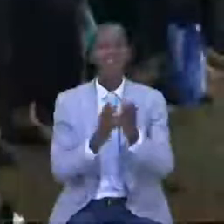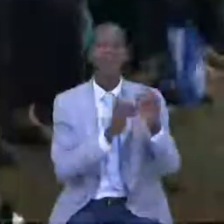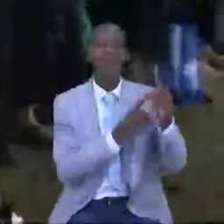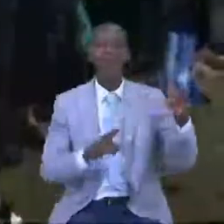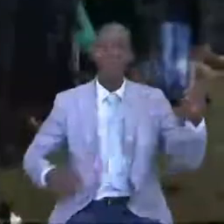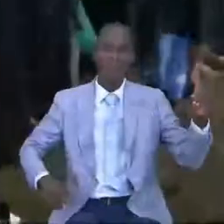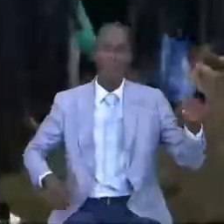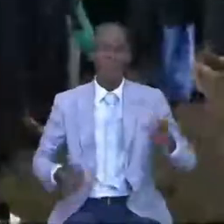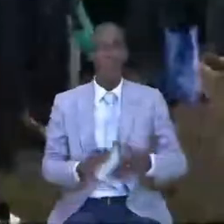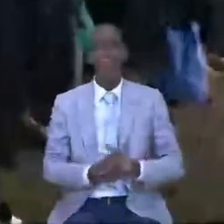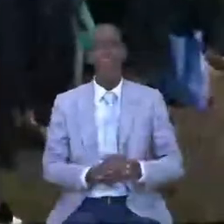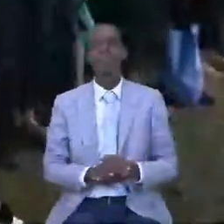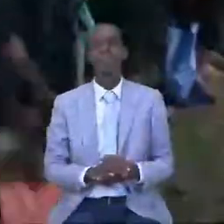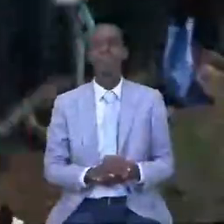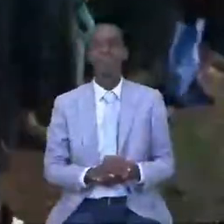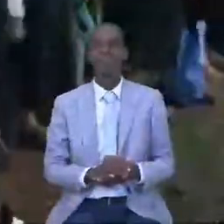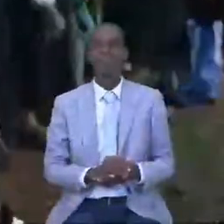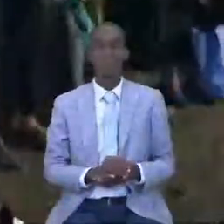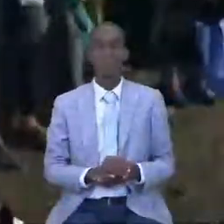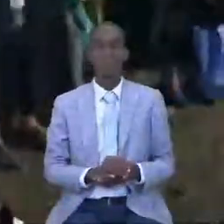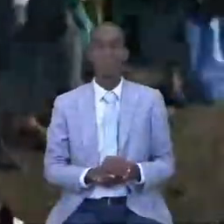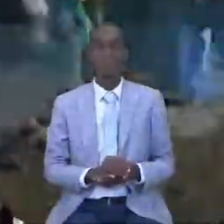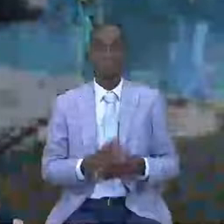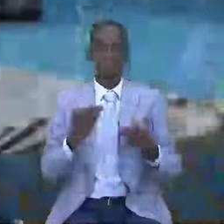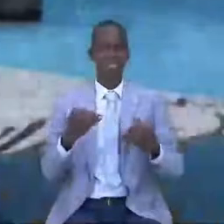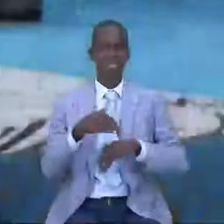Les receveurs de miracles, je dis gloire à Dieu.